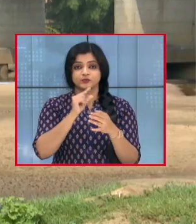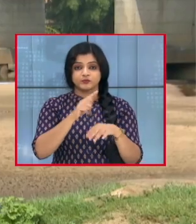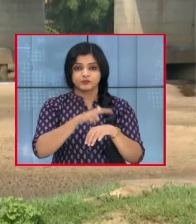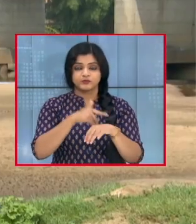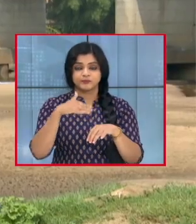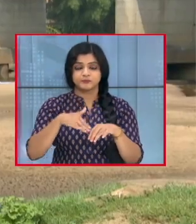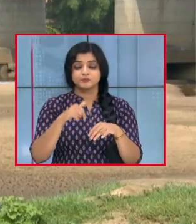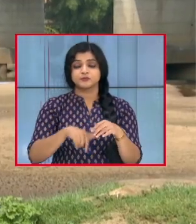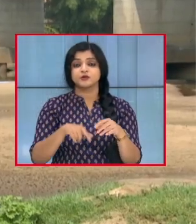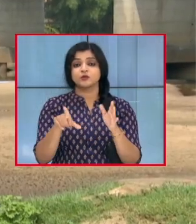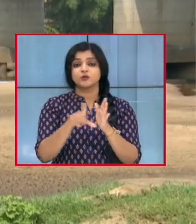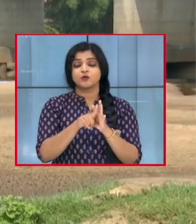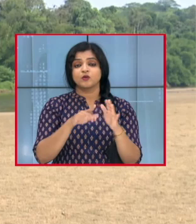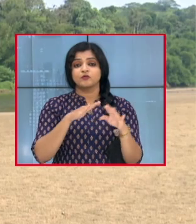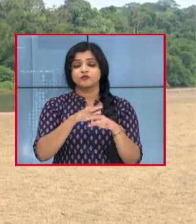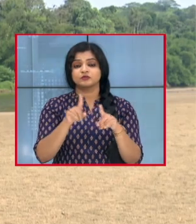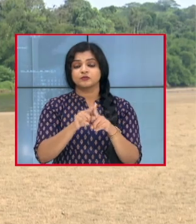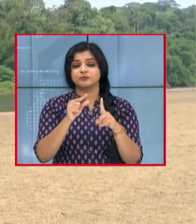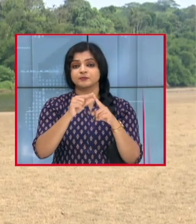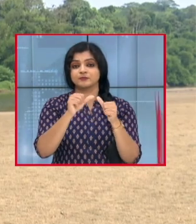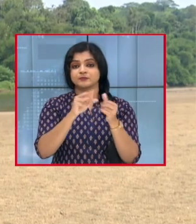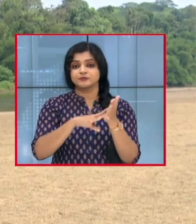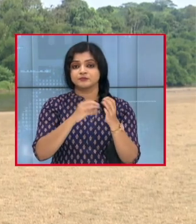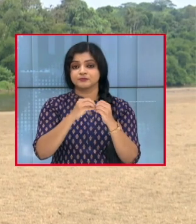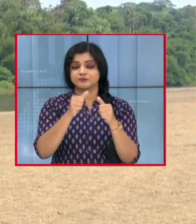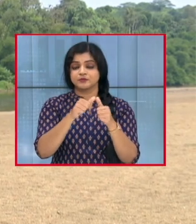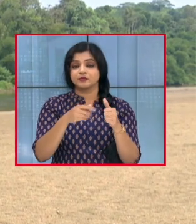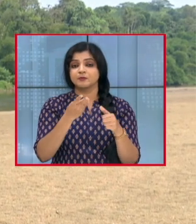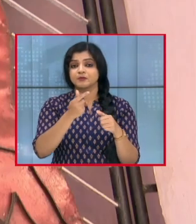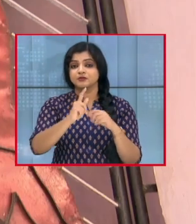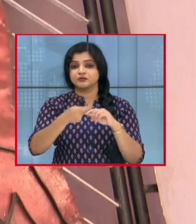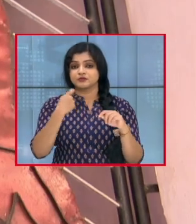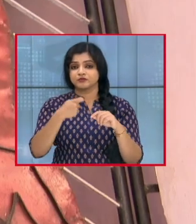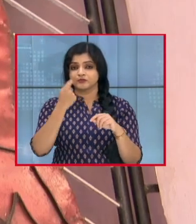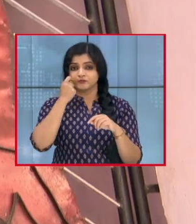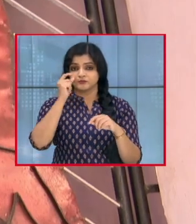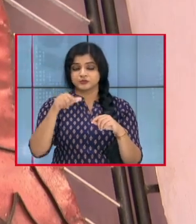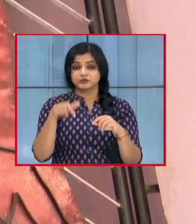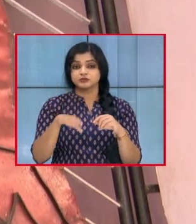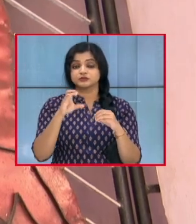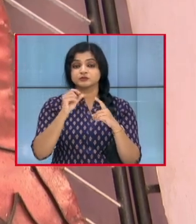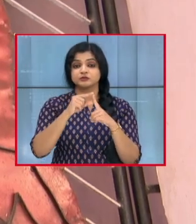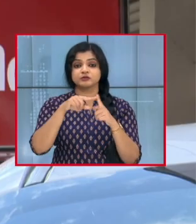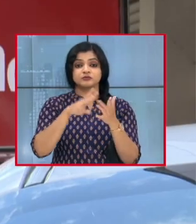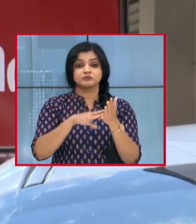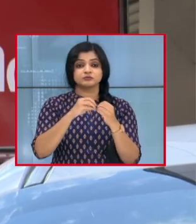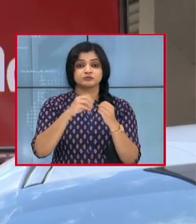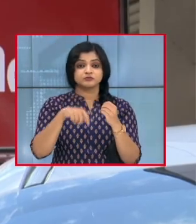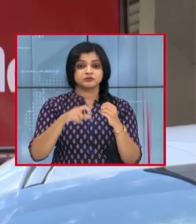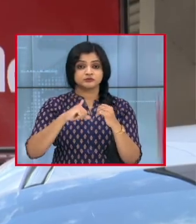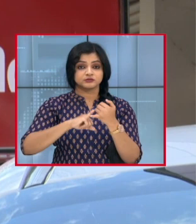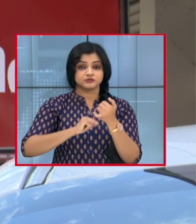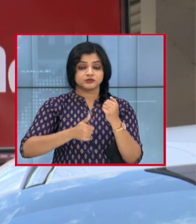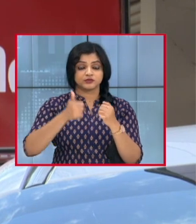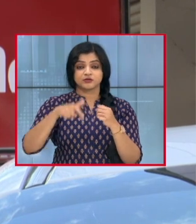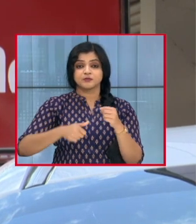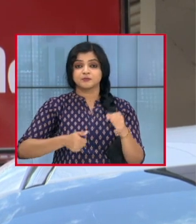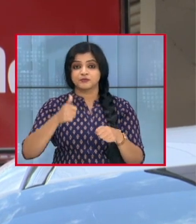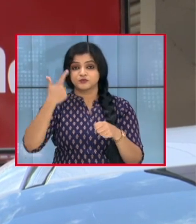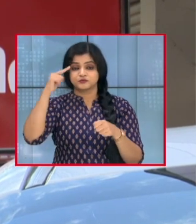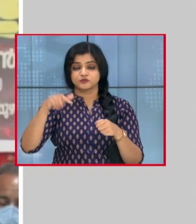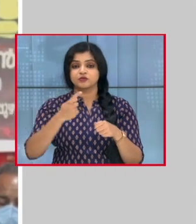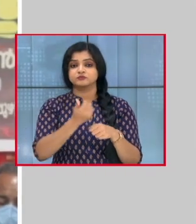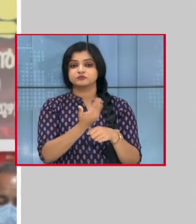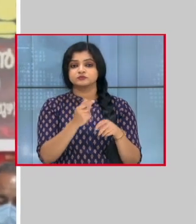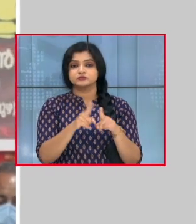വ്യക്തമാക്കുന്നതിനിടെയാണ് നിയമവിരുദ്ധമായി പമ്പാ നദിയിൽ നിന്നും മണൽ കള്ളക്കടത്ത് നടത്തുന്ന ആളോട് CPIM ബ്രാഞ്ച് സെക്രട്ടറി സംസ്ഥാന സെക്രട്ടറിയുടെ ജാഥയ്ക്കായി പണം